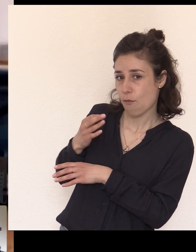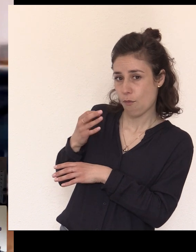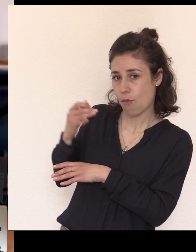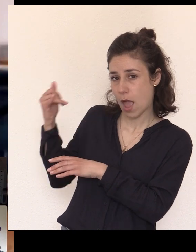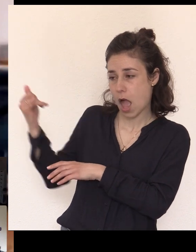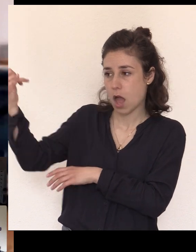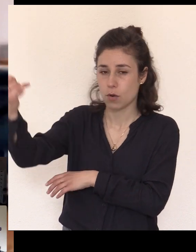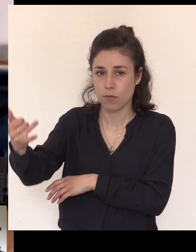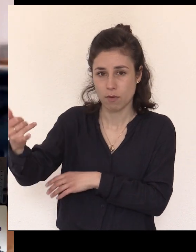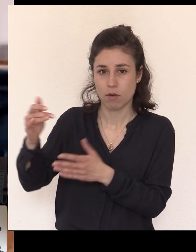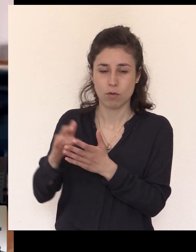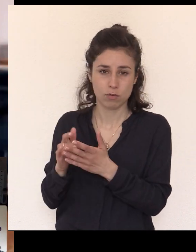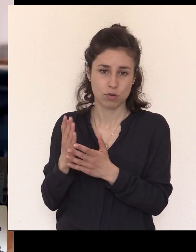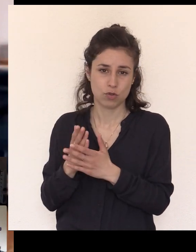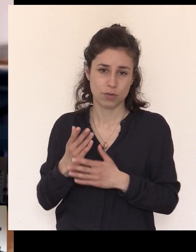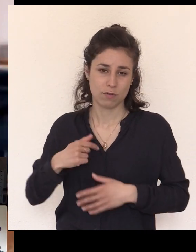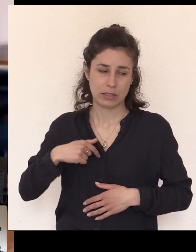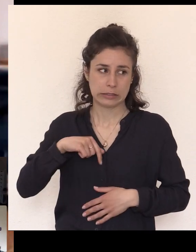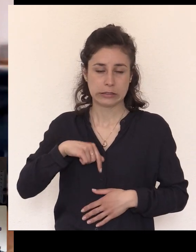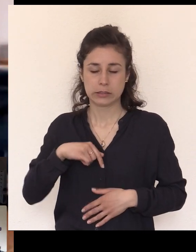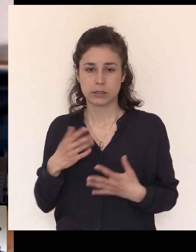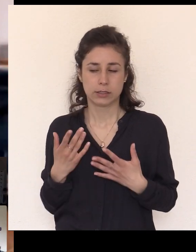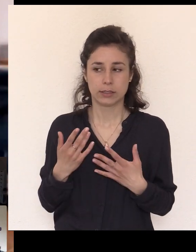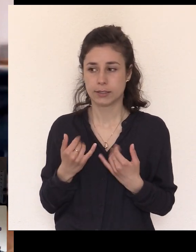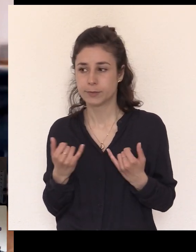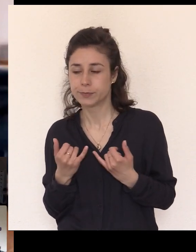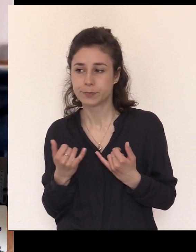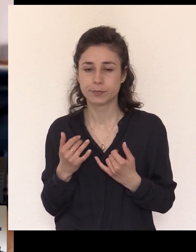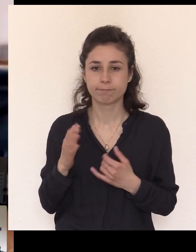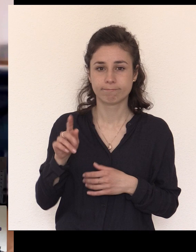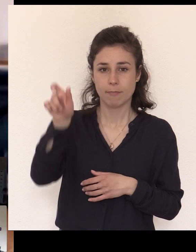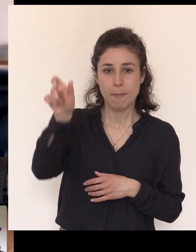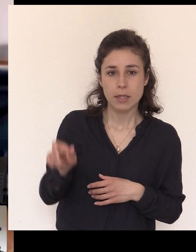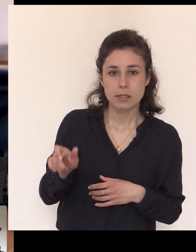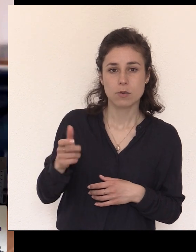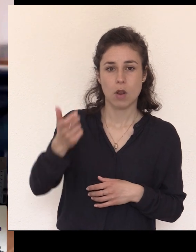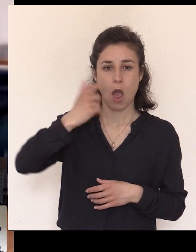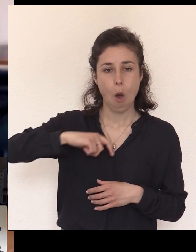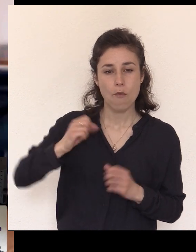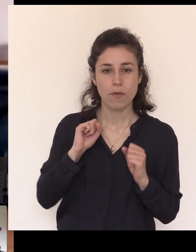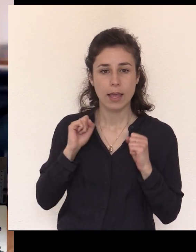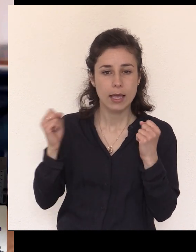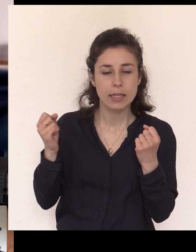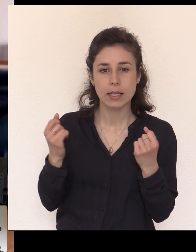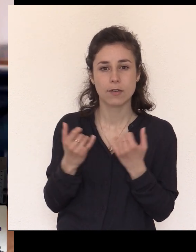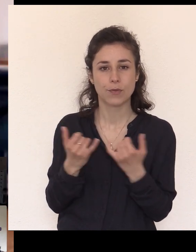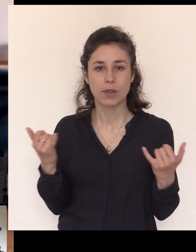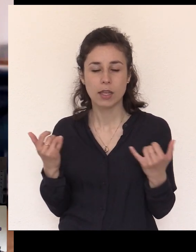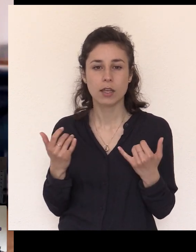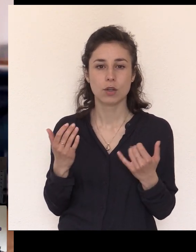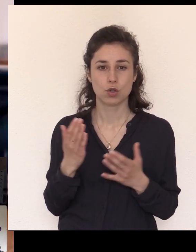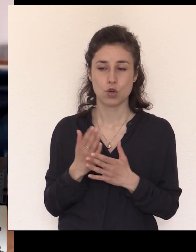ich schon immer Angst habe, okay, wie reagieren Leute auf